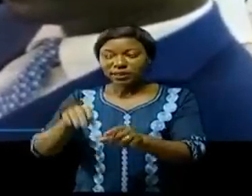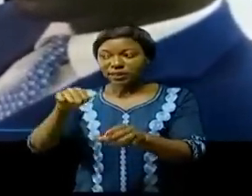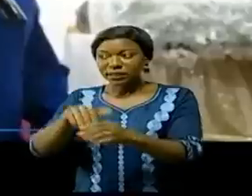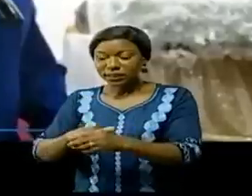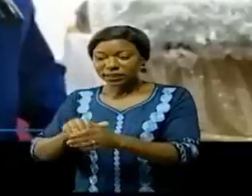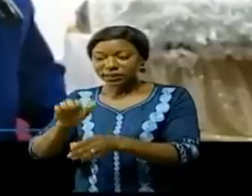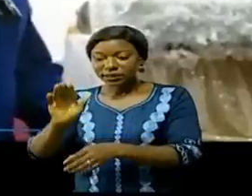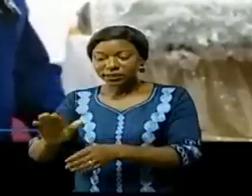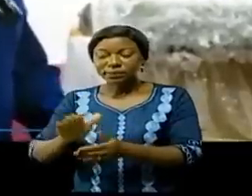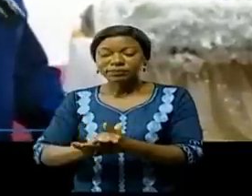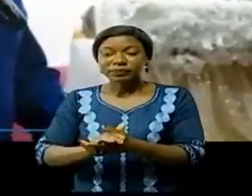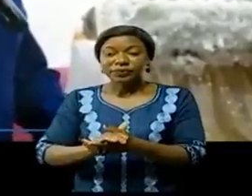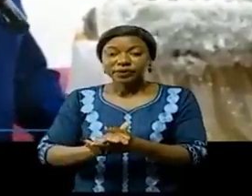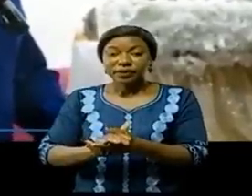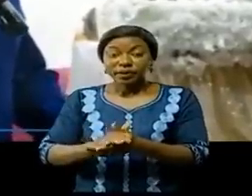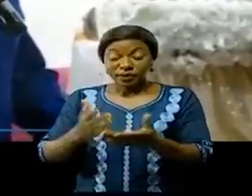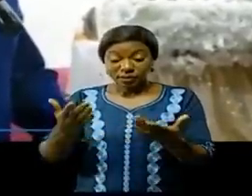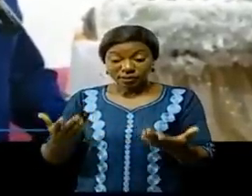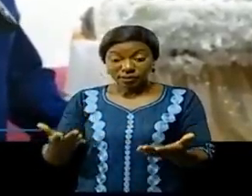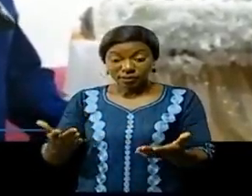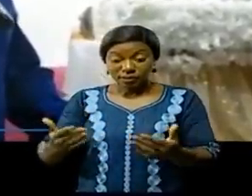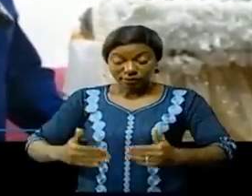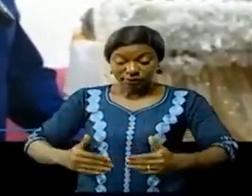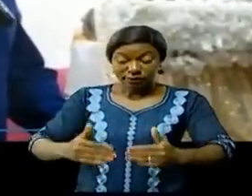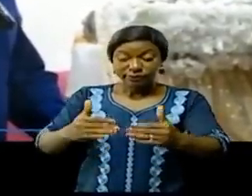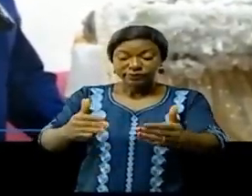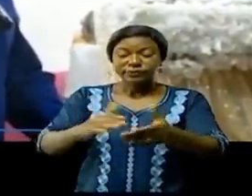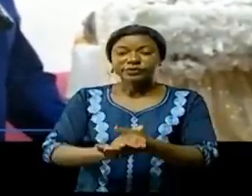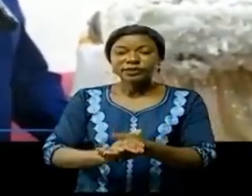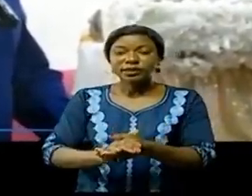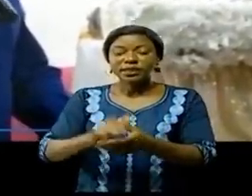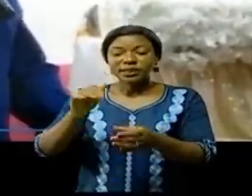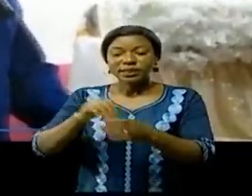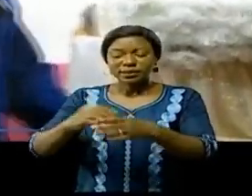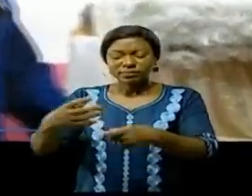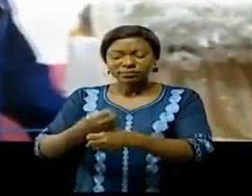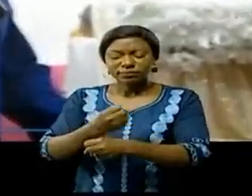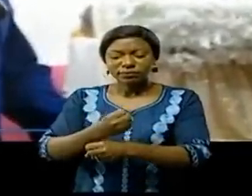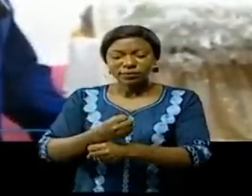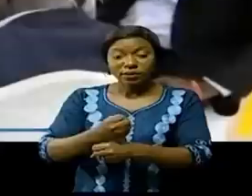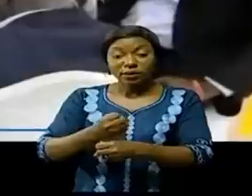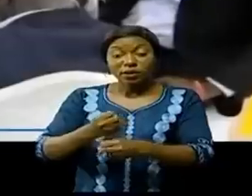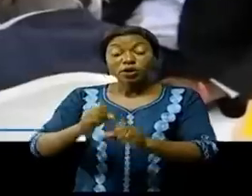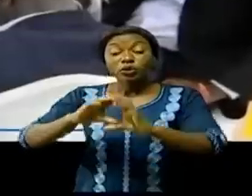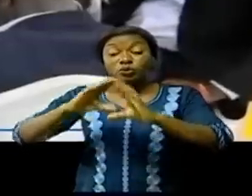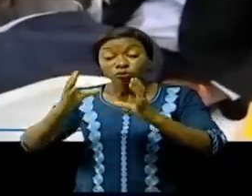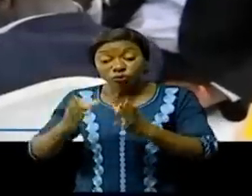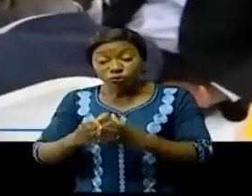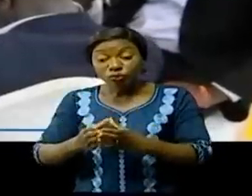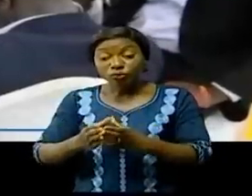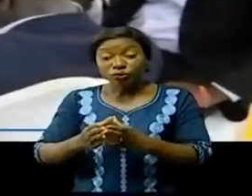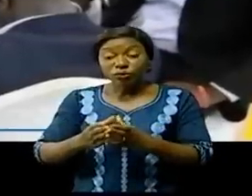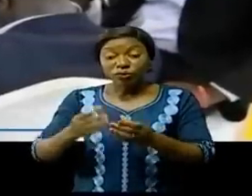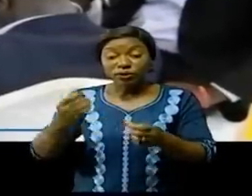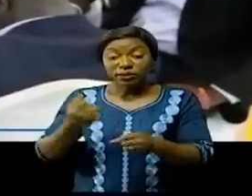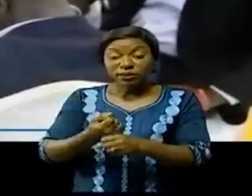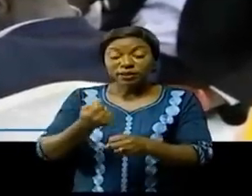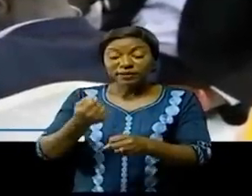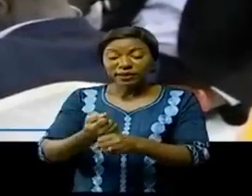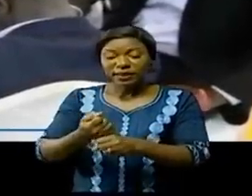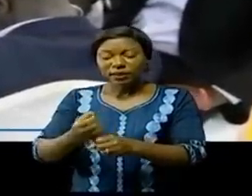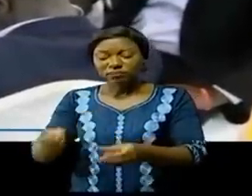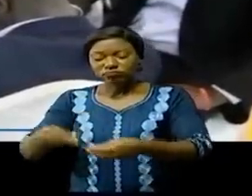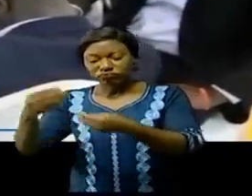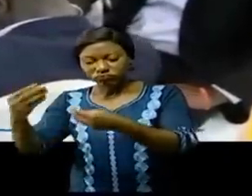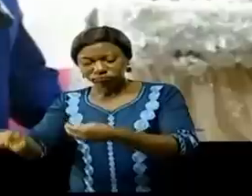syndicalisation initiée pour la matérialisation dans un bref délai de toutes les entités qui ne disposent